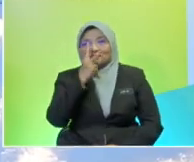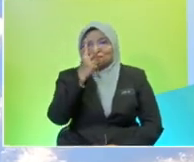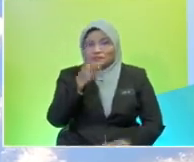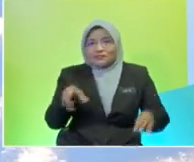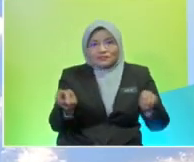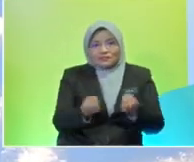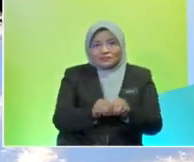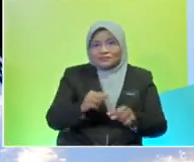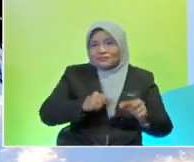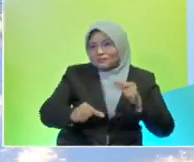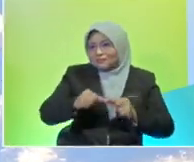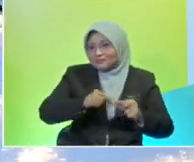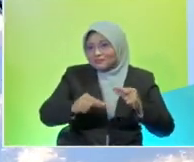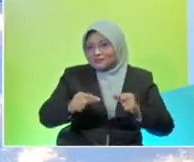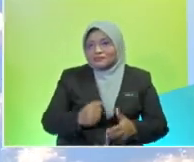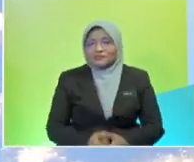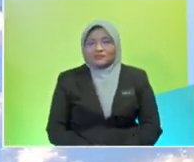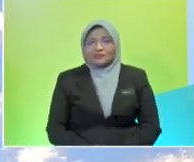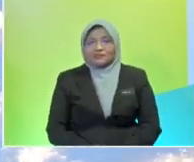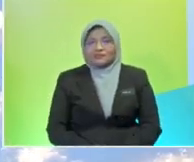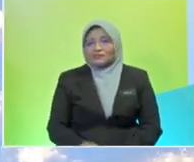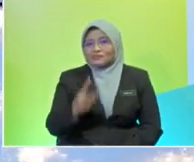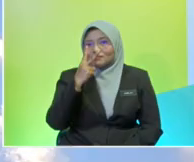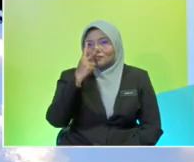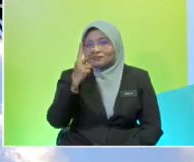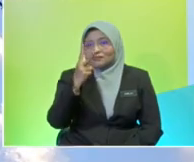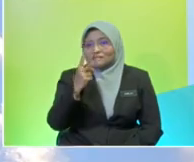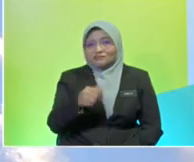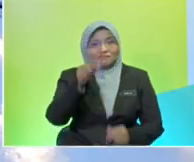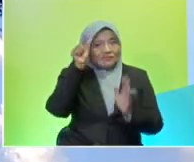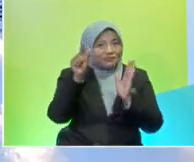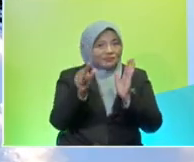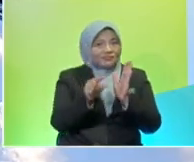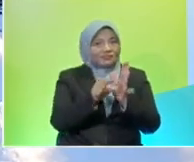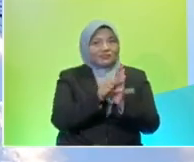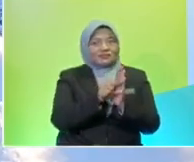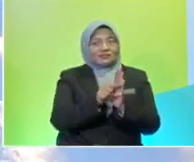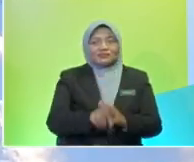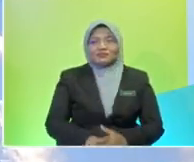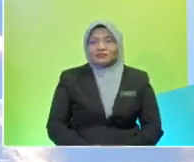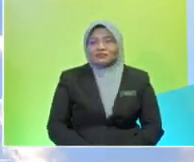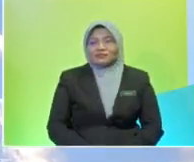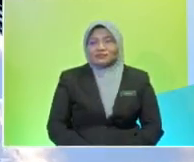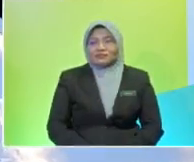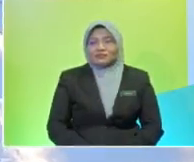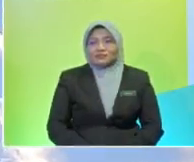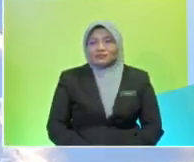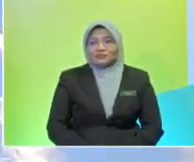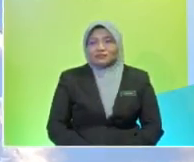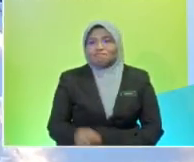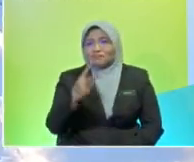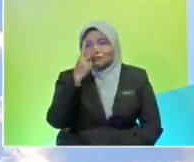putih dan kita nampak Nanti kalau kita lalu ketika cuaca pada angin kita akan nampak beberapa kertas